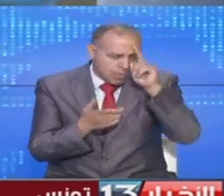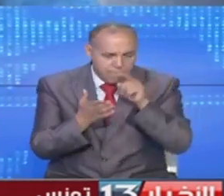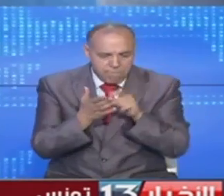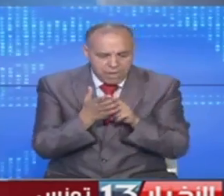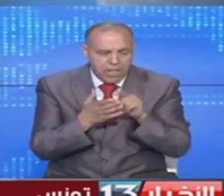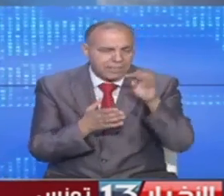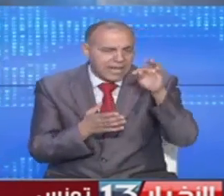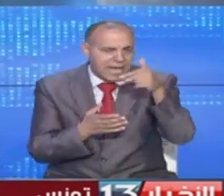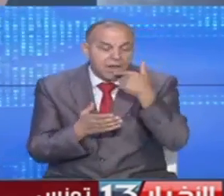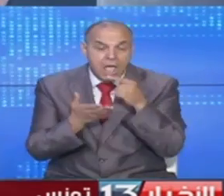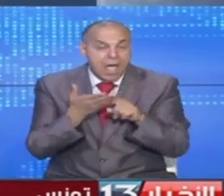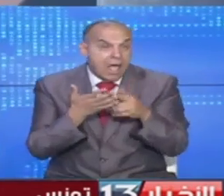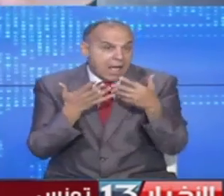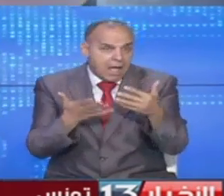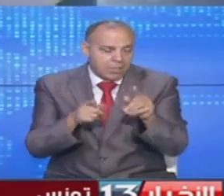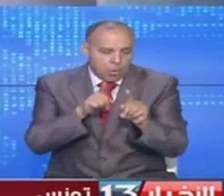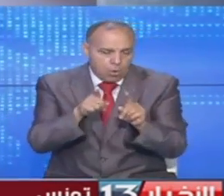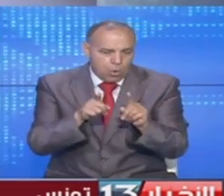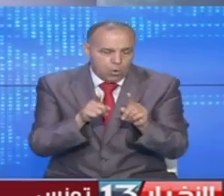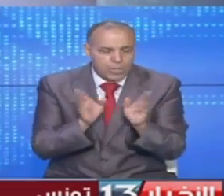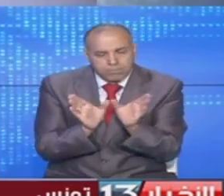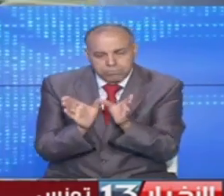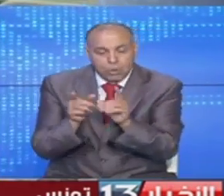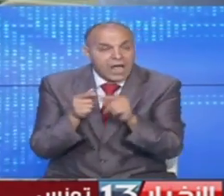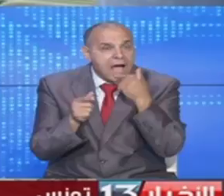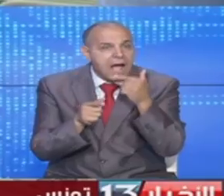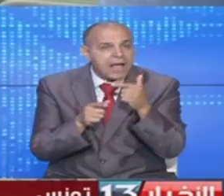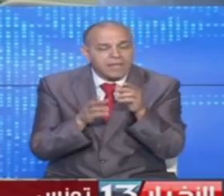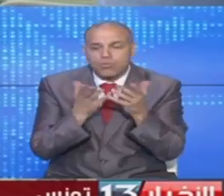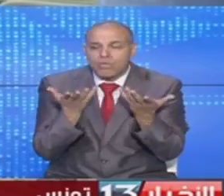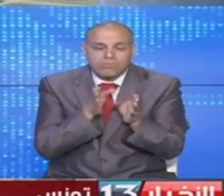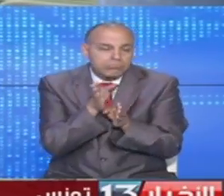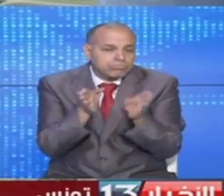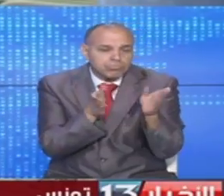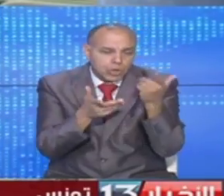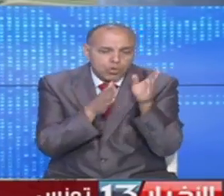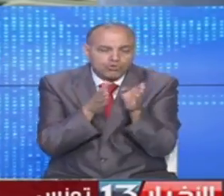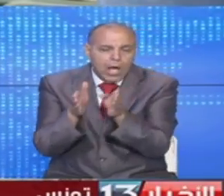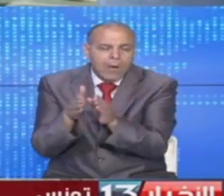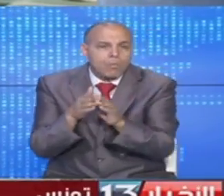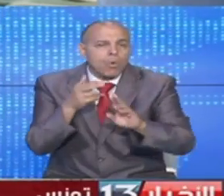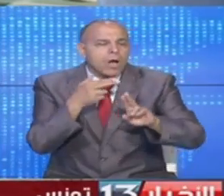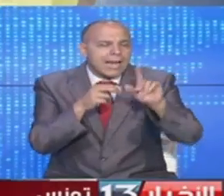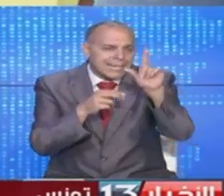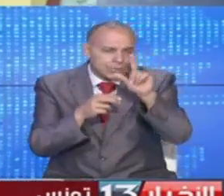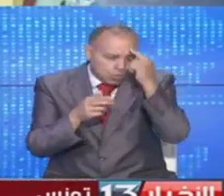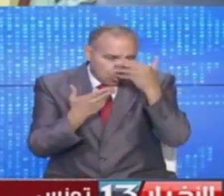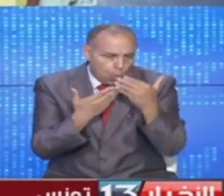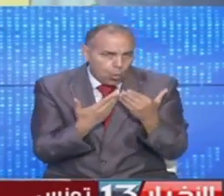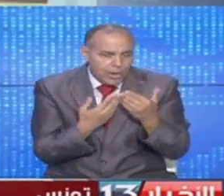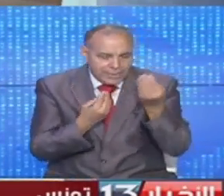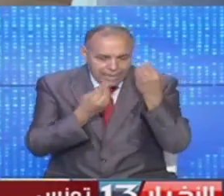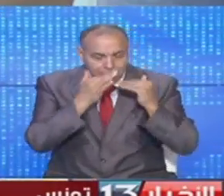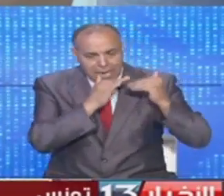www.orientation.tn، والذي تتم من خلاله حصريا عملية التوجيه على مختلف الشعب والإجازات بمؤسسات